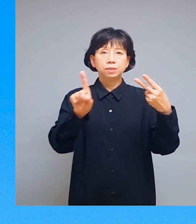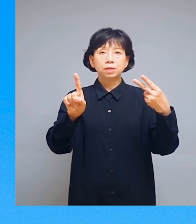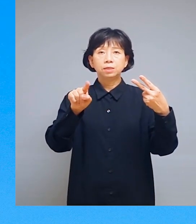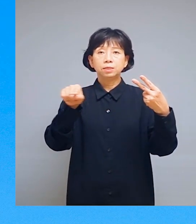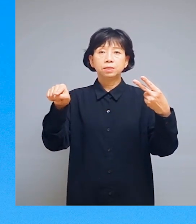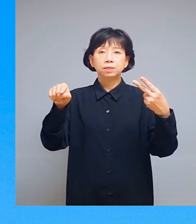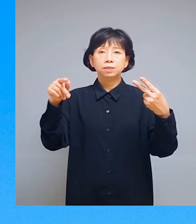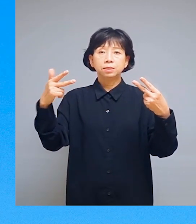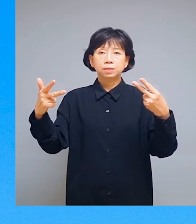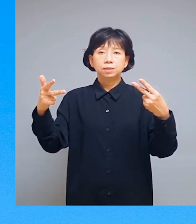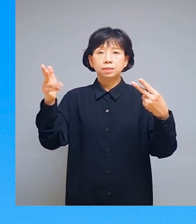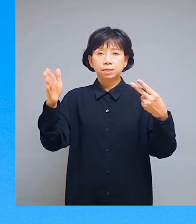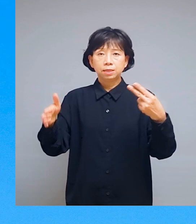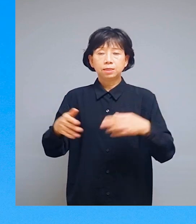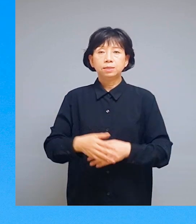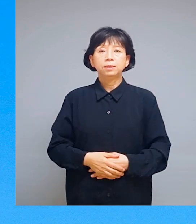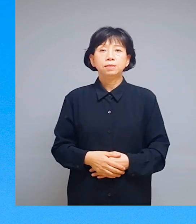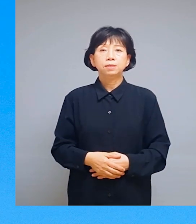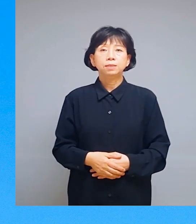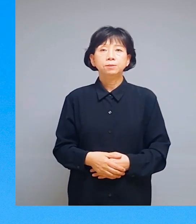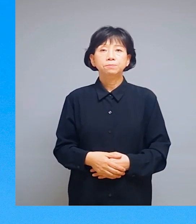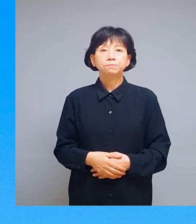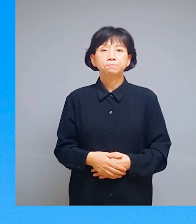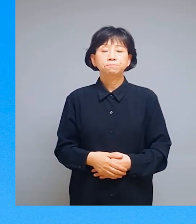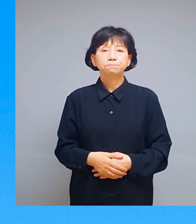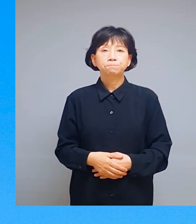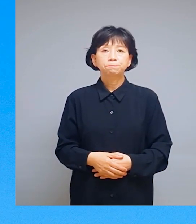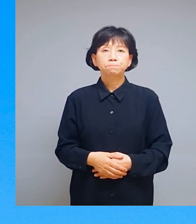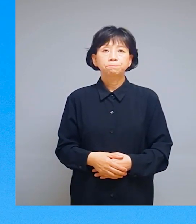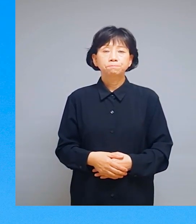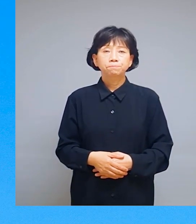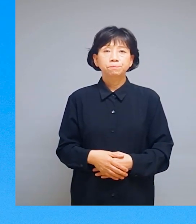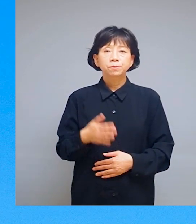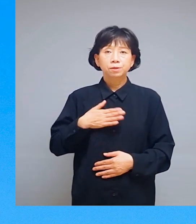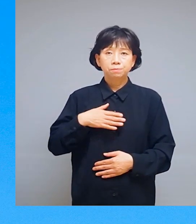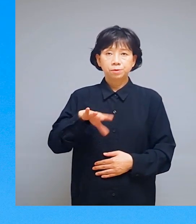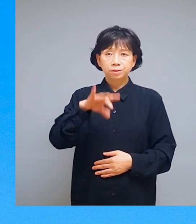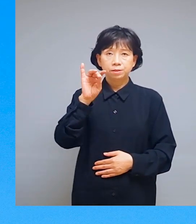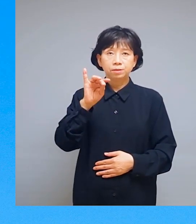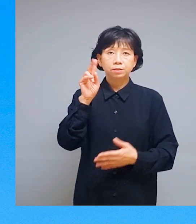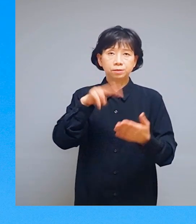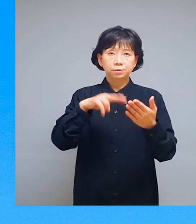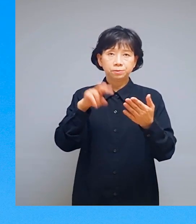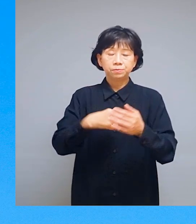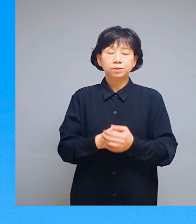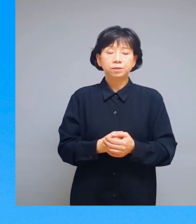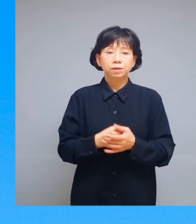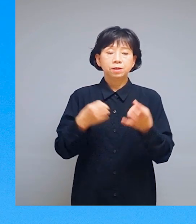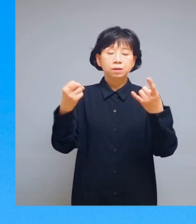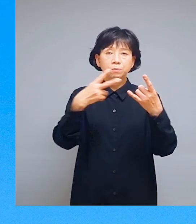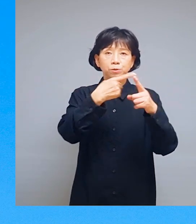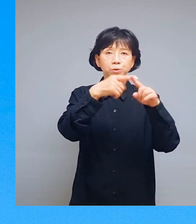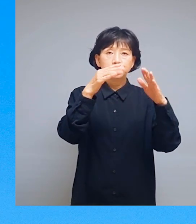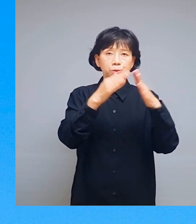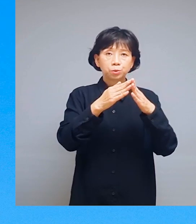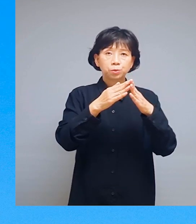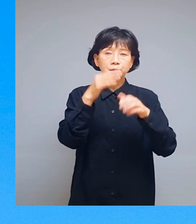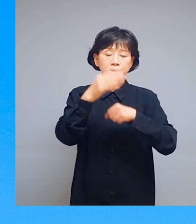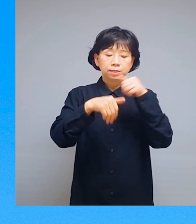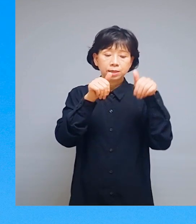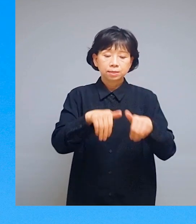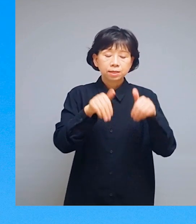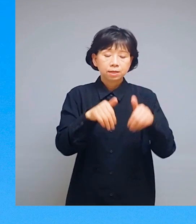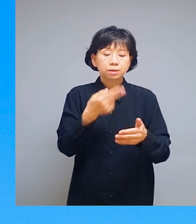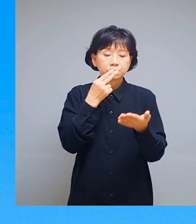제가 1절 먼저 봉독해 드립니다. 여러분은 2절 읽으시면 됩니다. 에베소 교회의 사자에게 편지하라. 오른손에